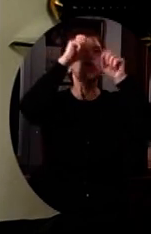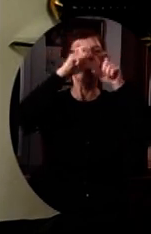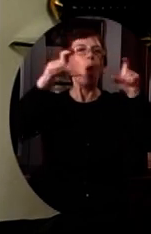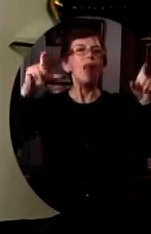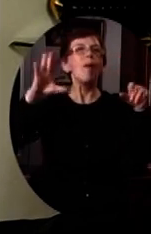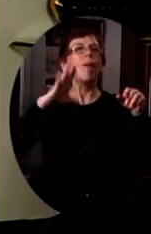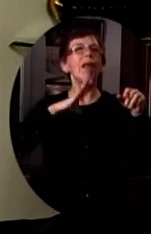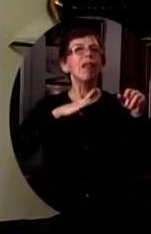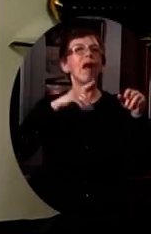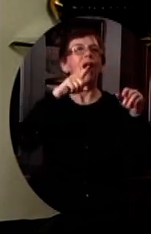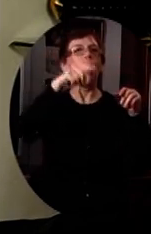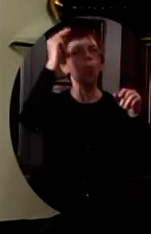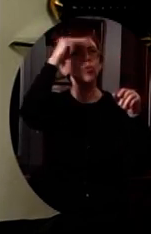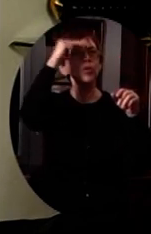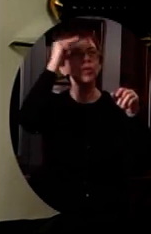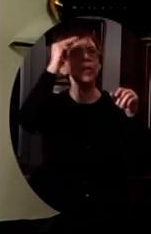שכל